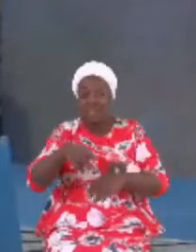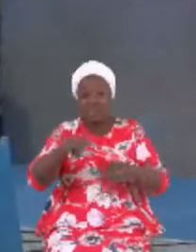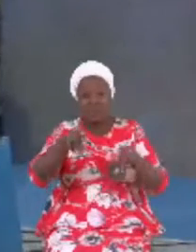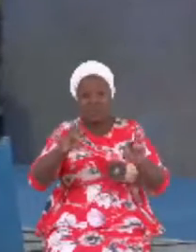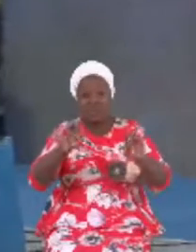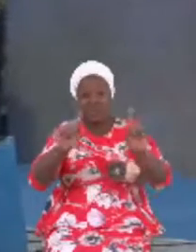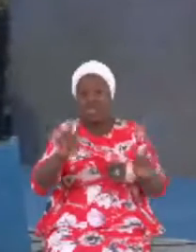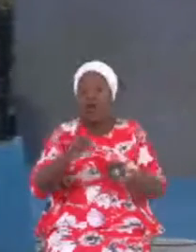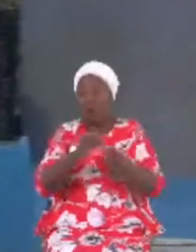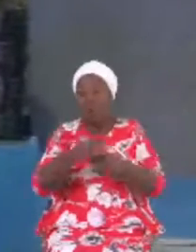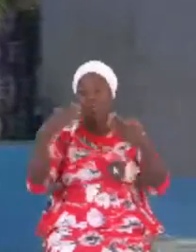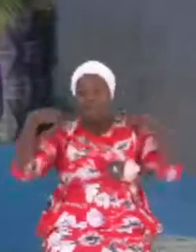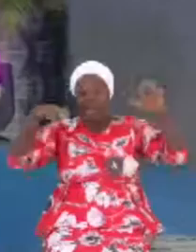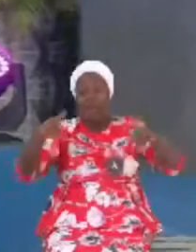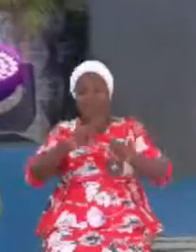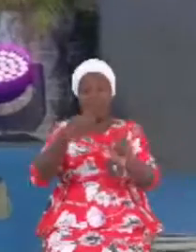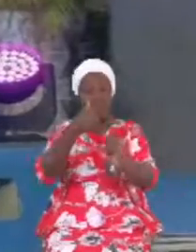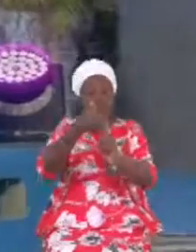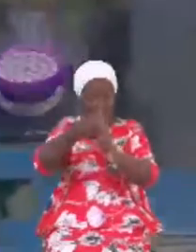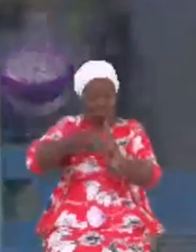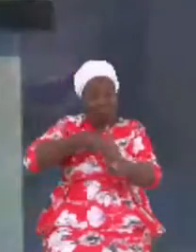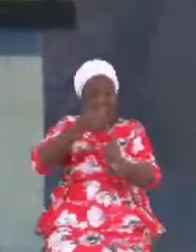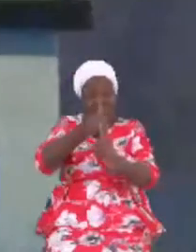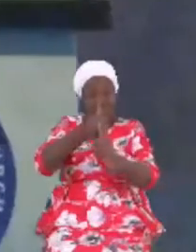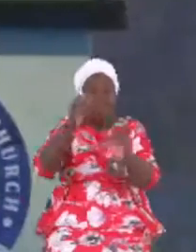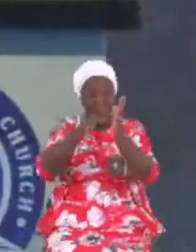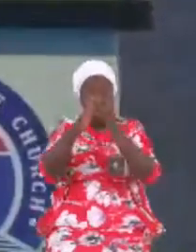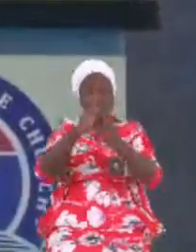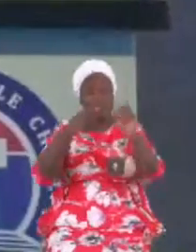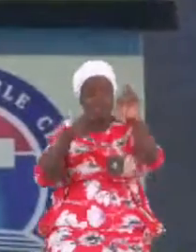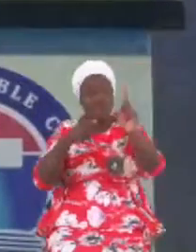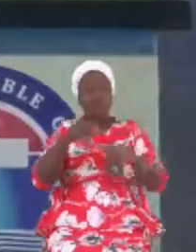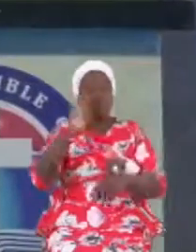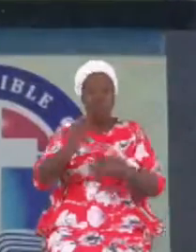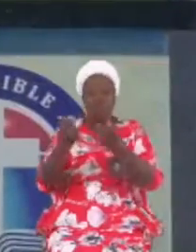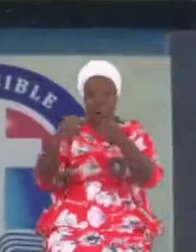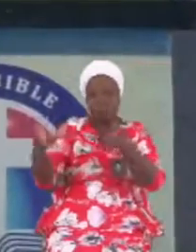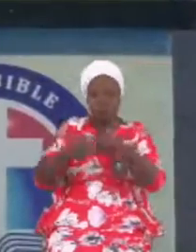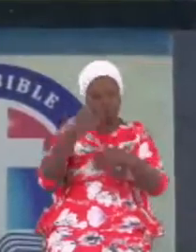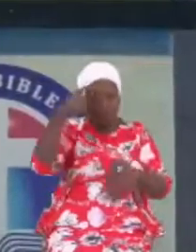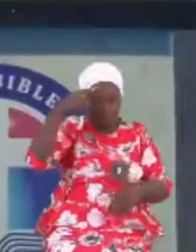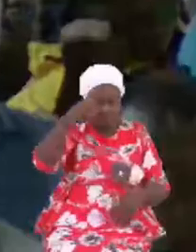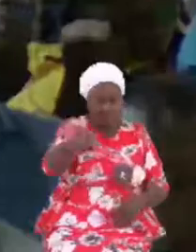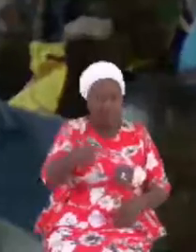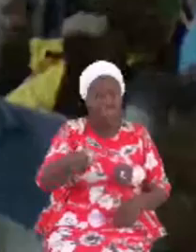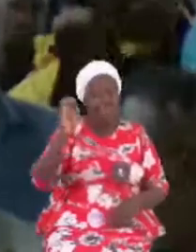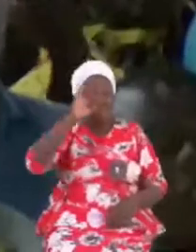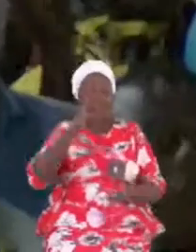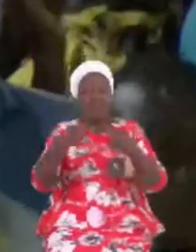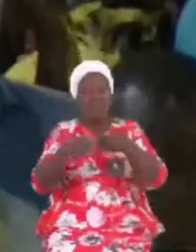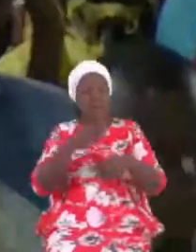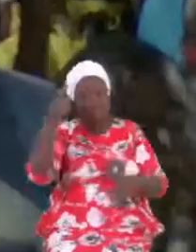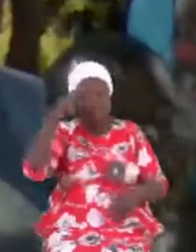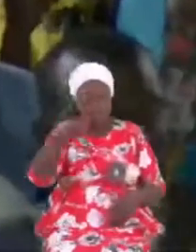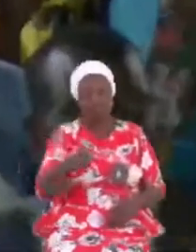pas envoyer les anges. Moi-même, il reviendra pour toi. J'ai dit, il reviendra pour toi.